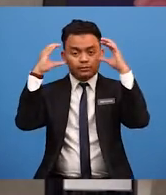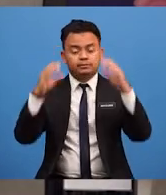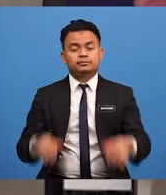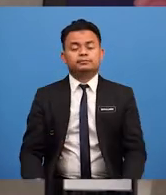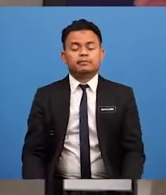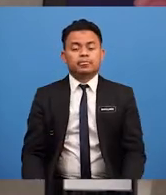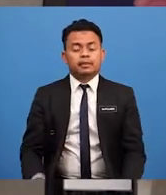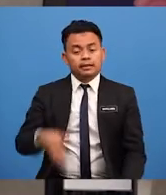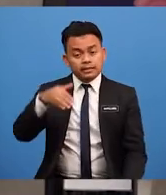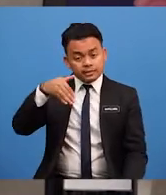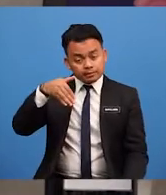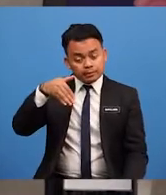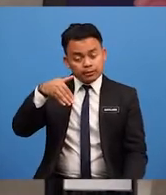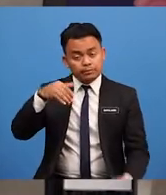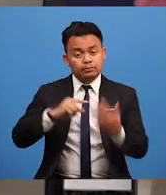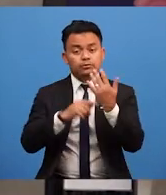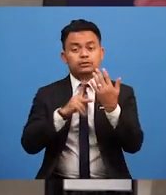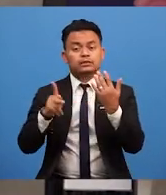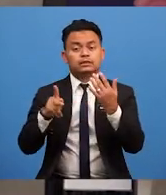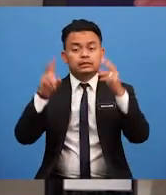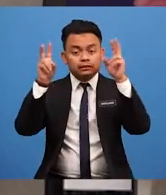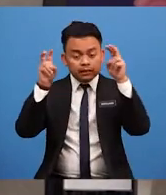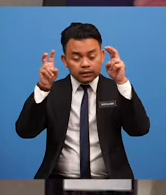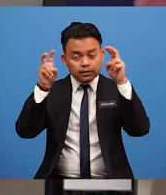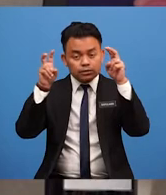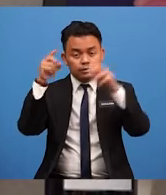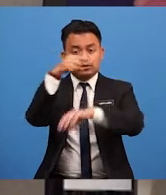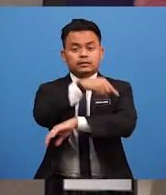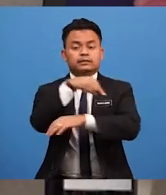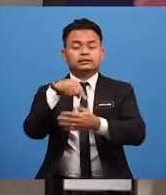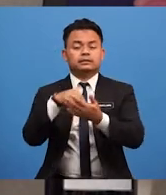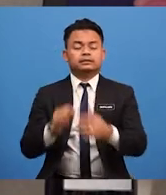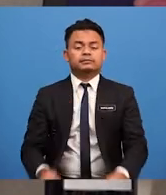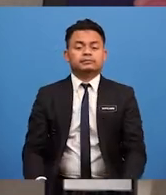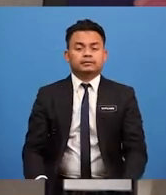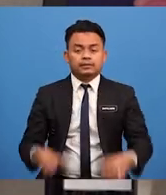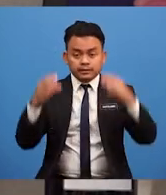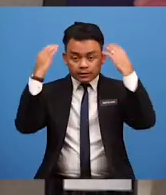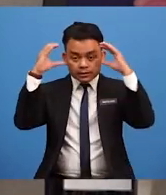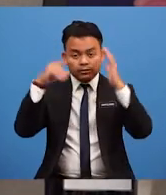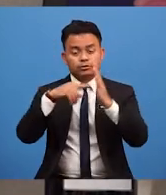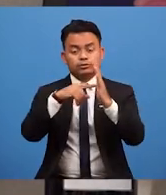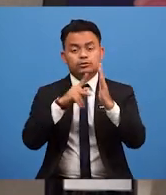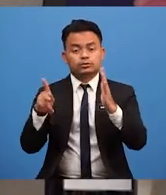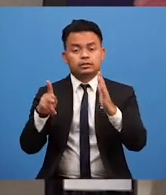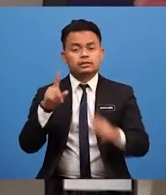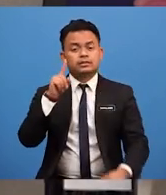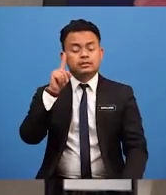Sebelum memulakan topik pembelajaran pada hari ini, Cikgu tunjukkan satu karya